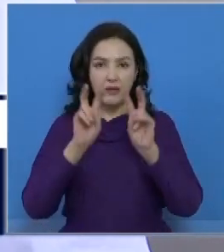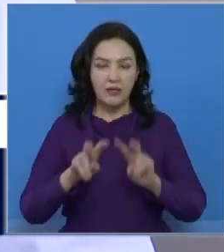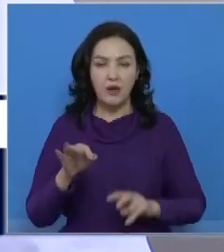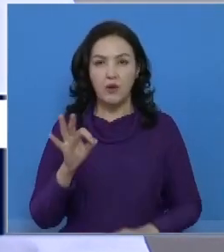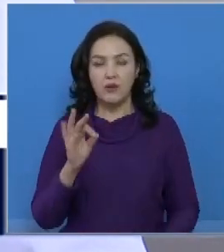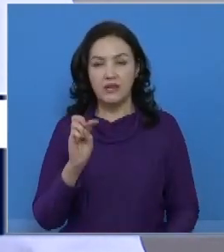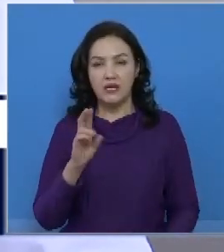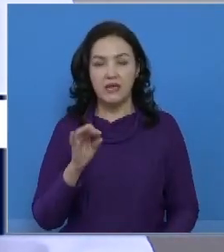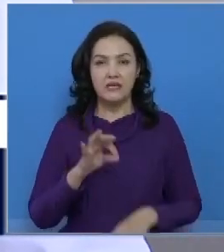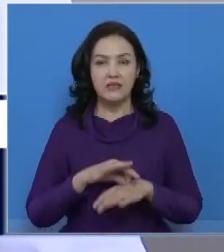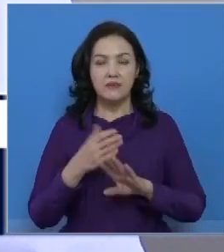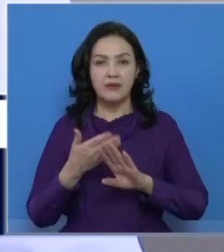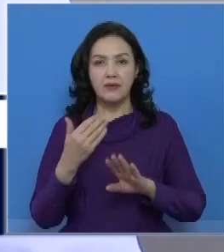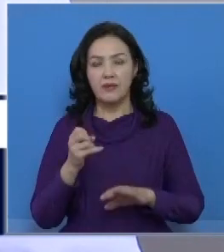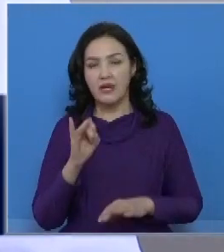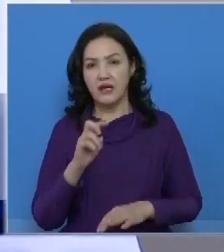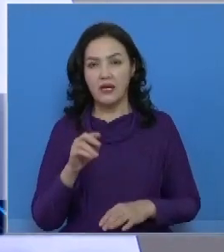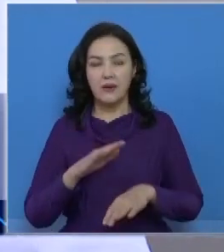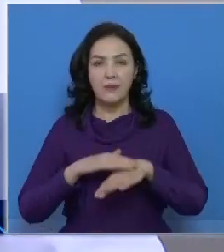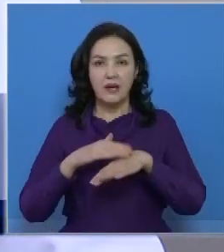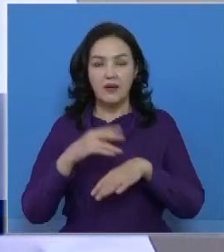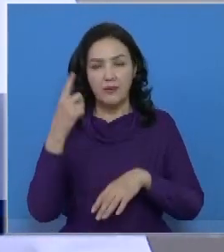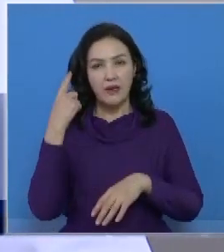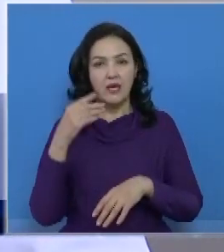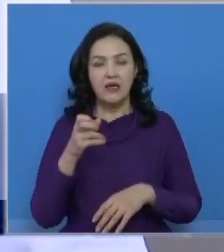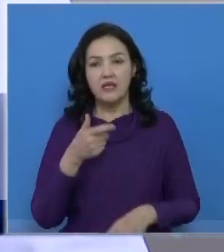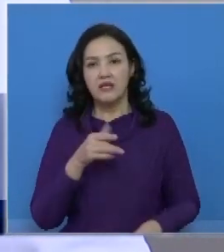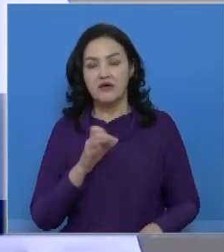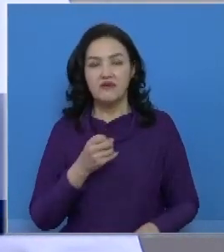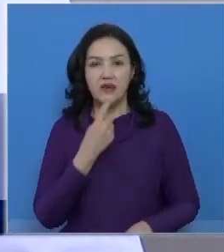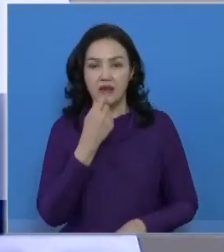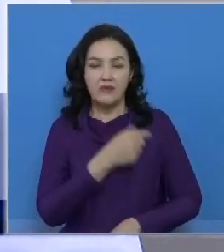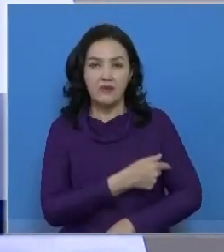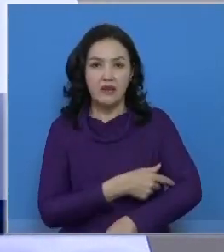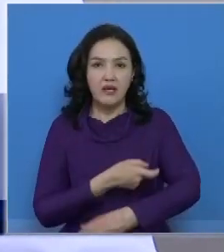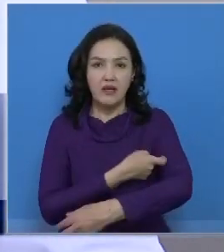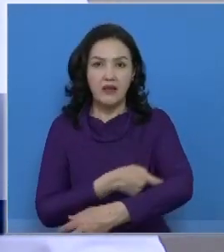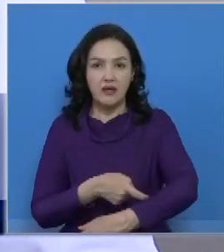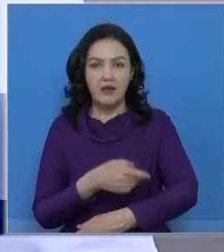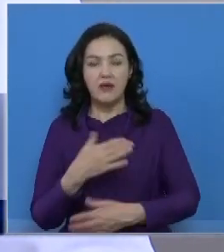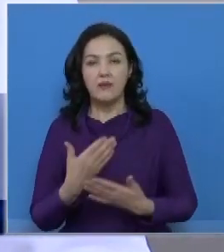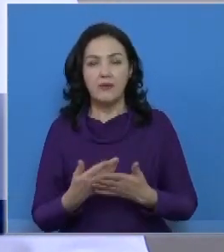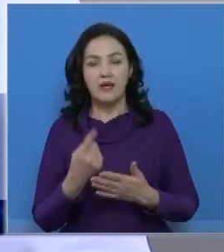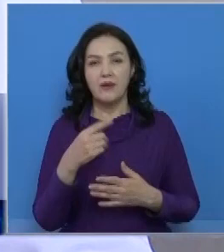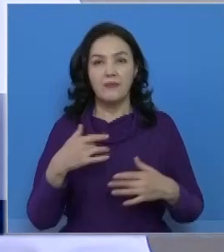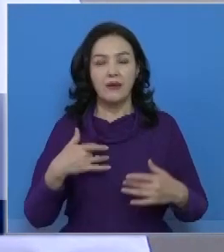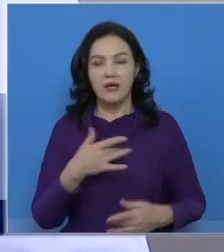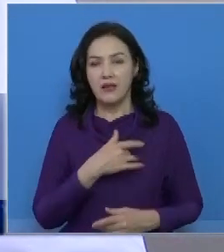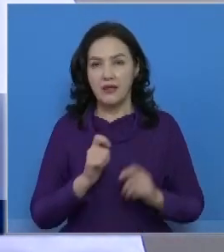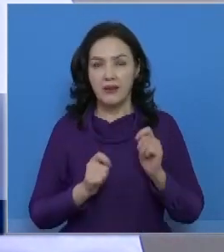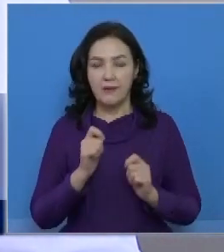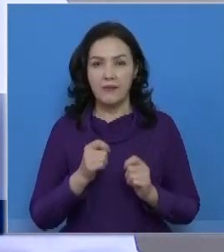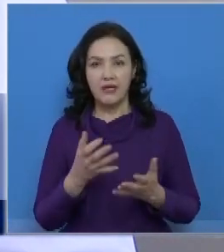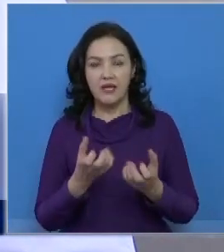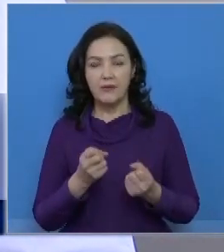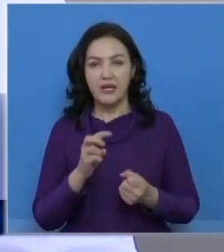на онкозаболевания и предракосматриваем кожные покровы волосистую часть головы вены для исключения варикоза под первым молочные железы